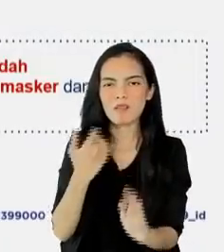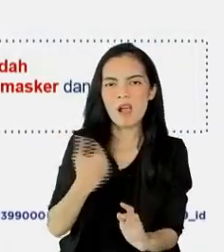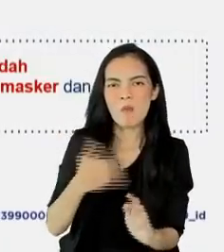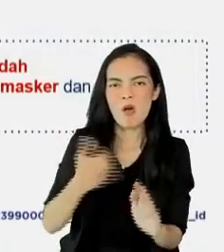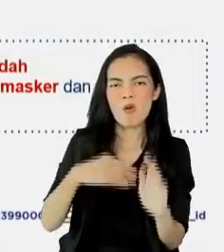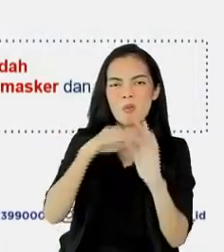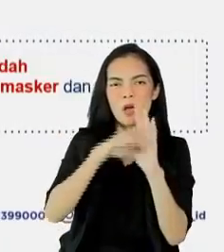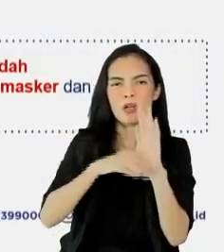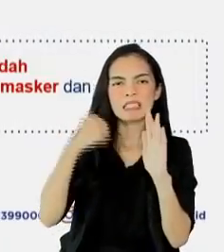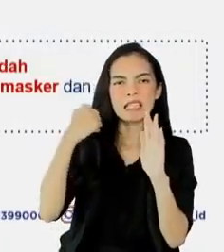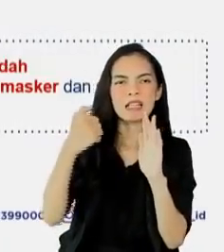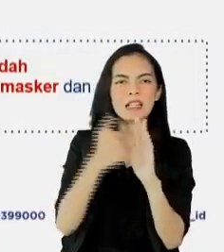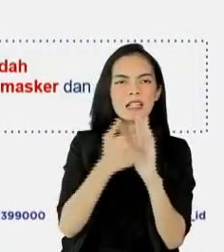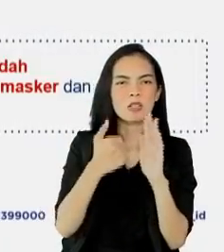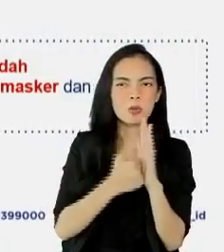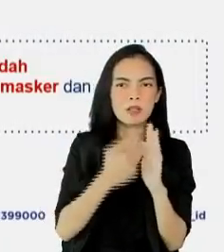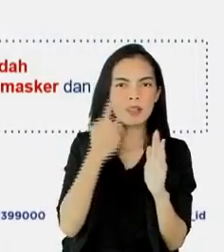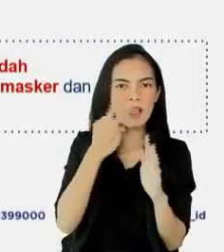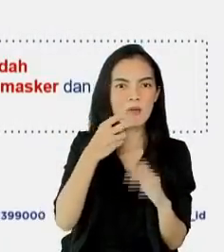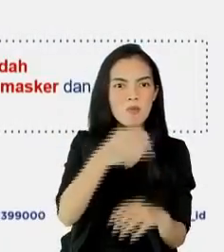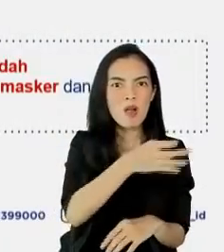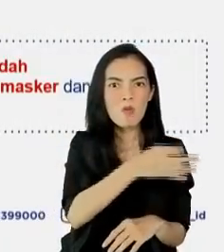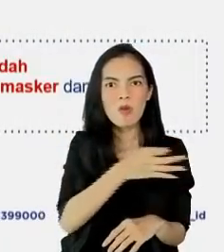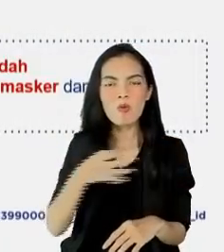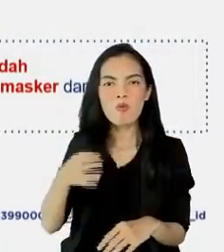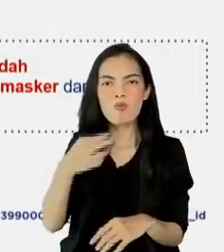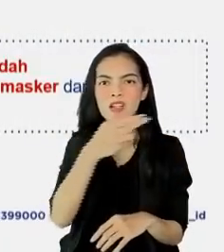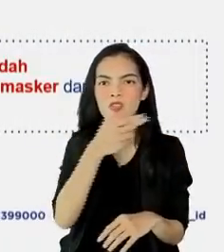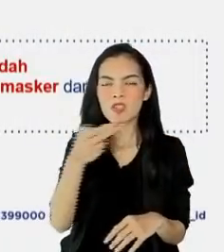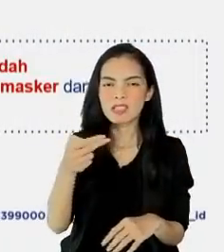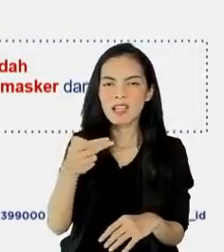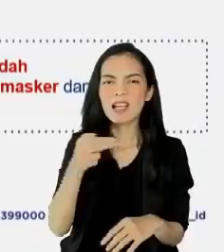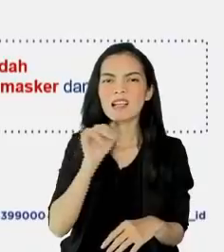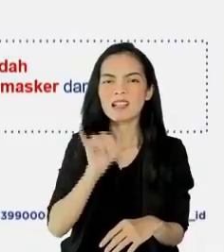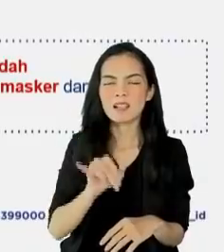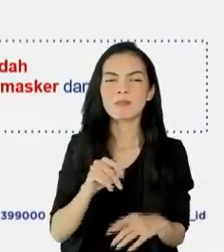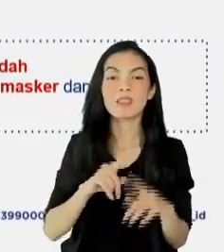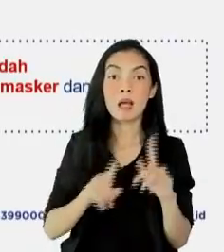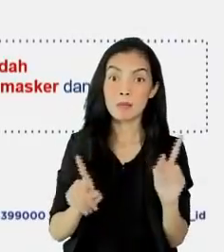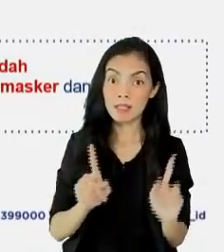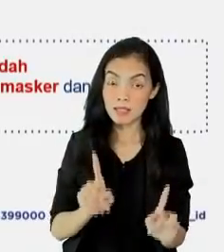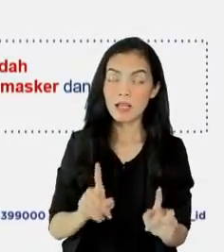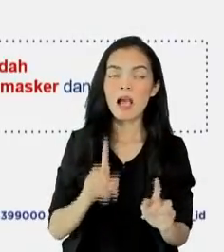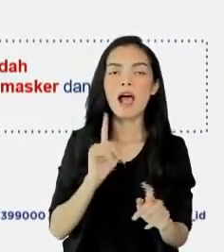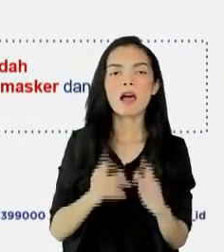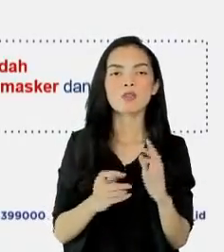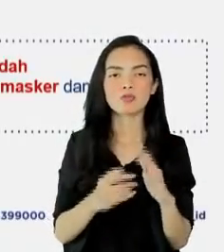ini gambaran beberapa pulau yang ada di Indonesia, tapi lagi-lagi ini harus